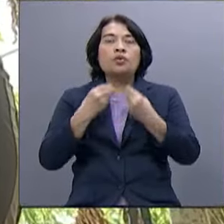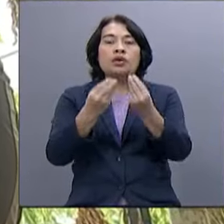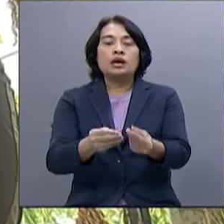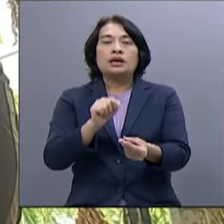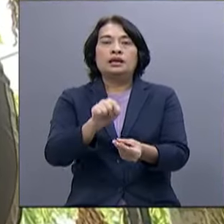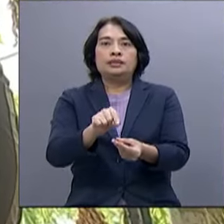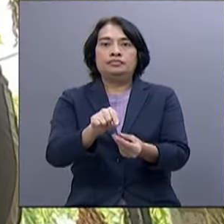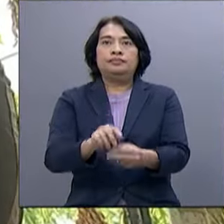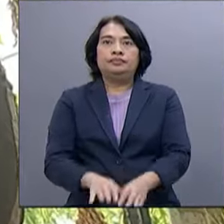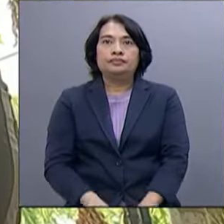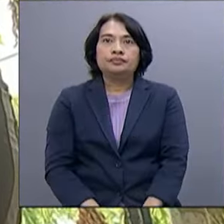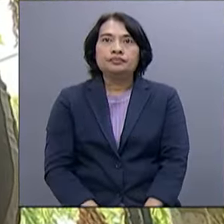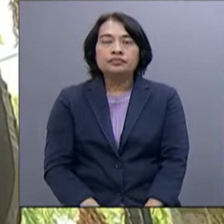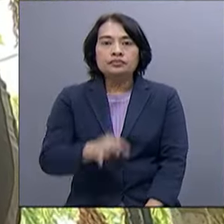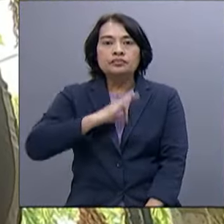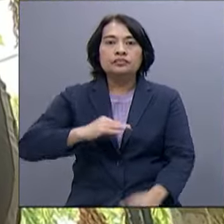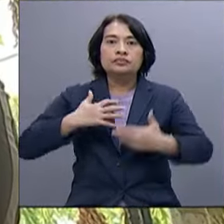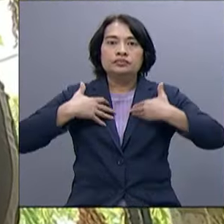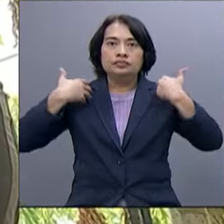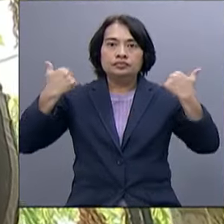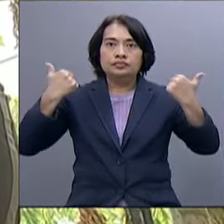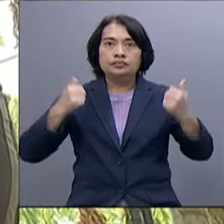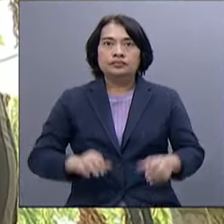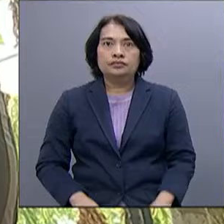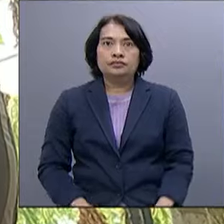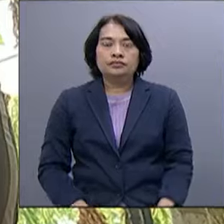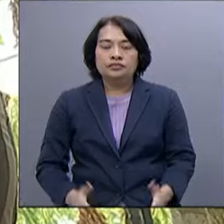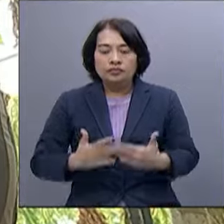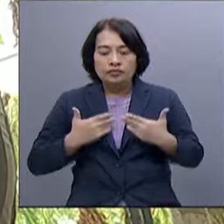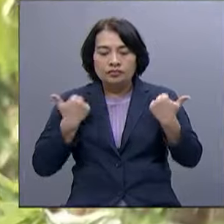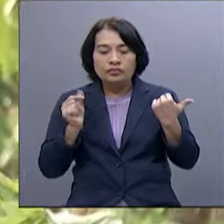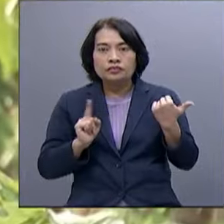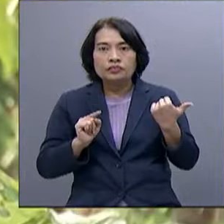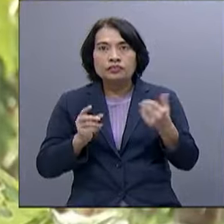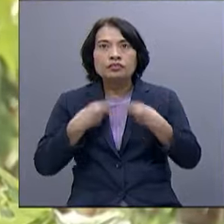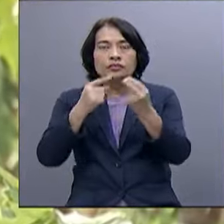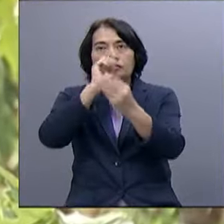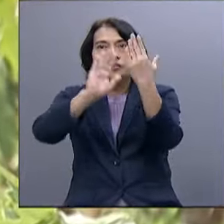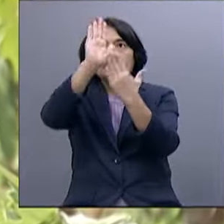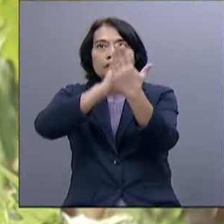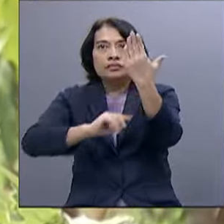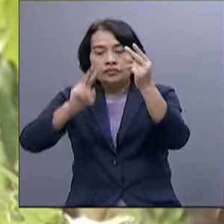ราเนี่ยเราก็รู้สึกมีความสุขมากครับความสุขที่เป็นอาหารก็คือการได้รับใช้ชาติการได้ดูแล